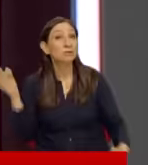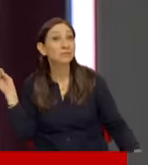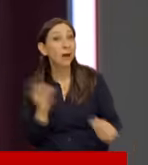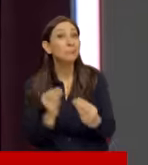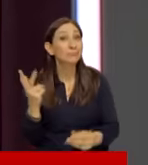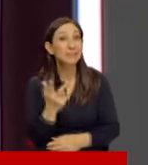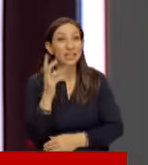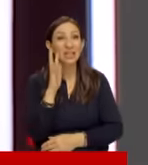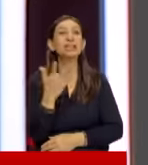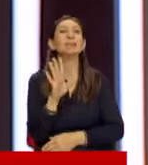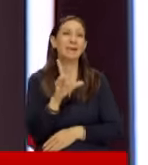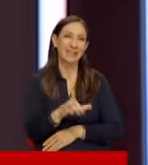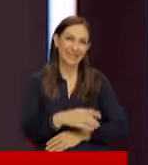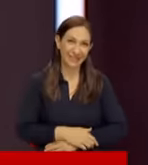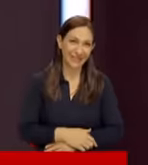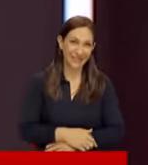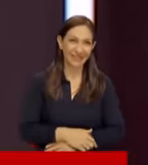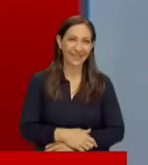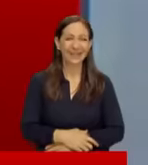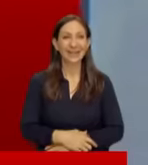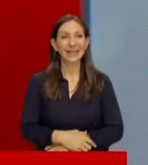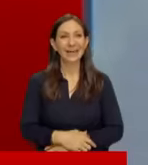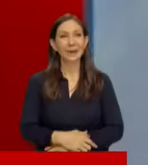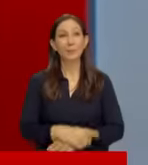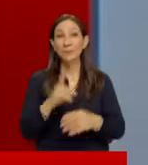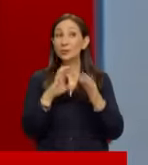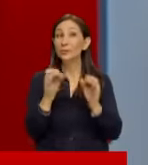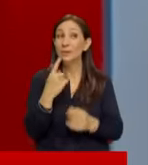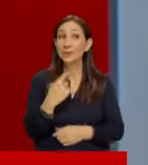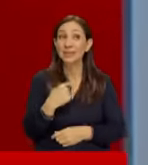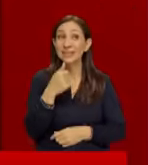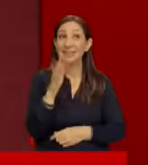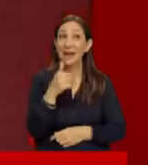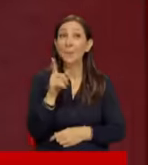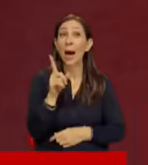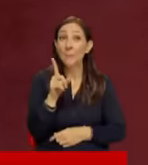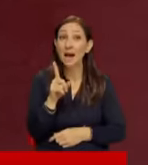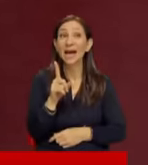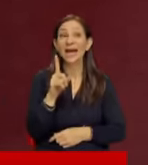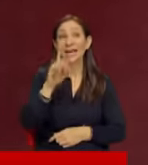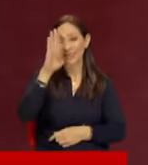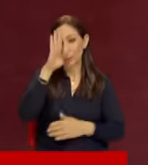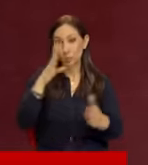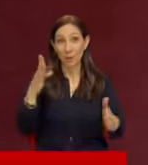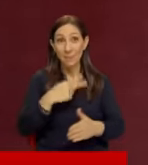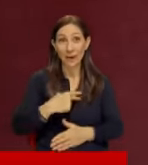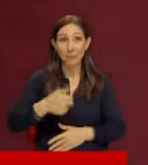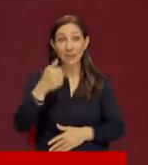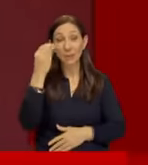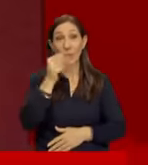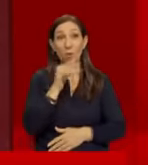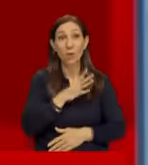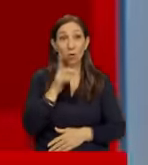artırırsa şaşırmamak lazım. Şimdi bir cümle daha alacağım Deniz abi senden. Yalnız İstanbul Büyükşehir Belediye Başkanı